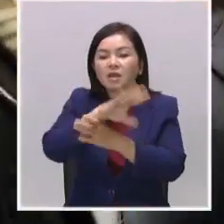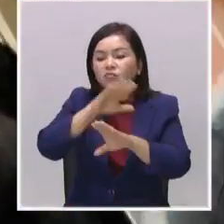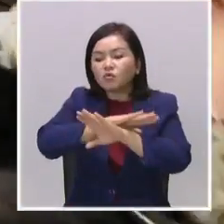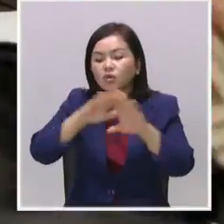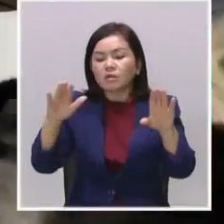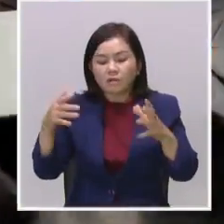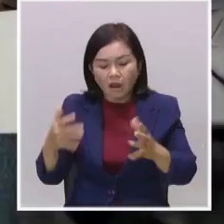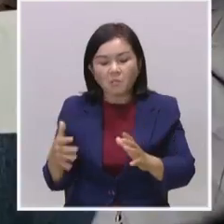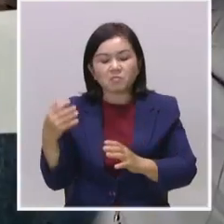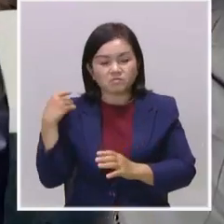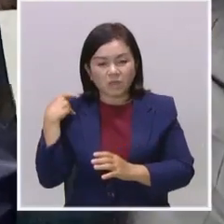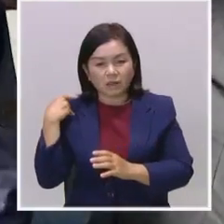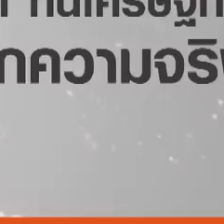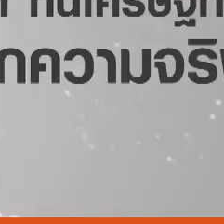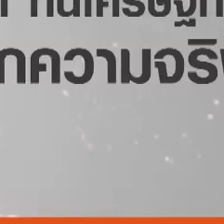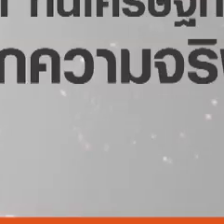ดเป็นศูนย์ค่ะ